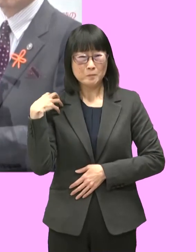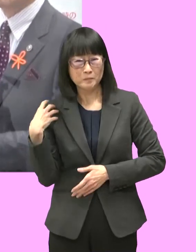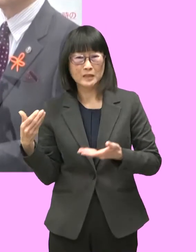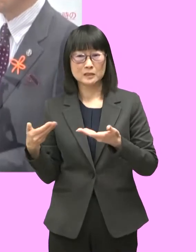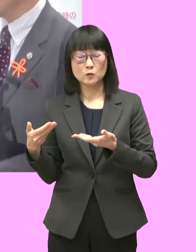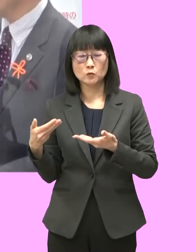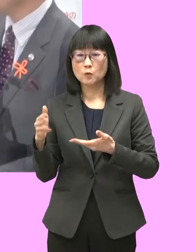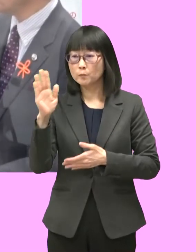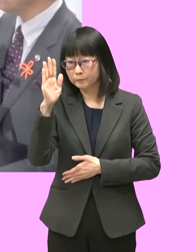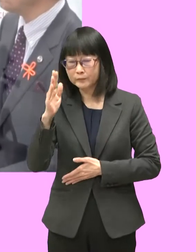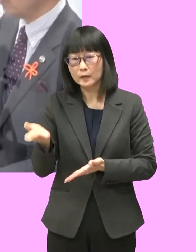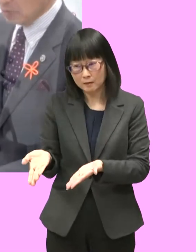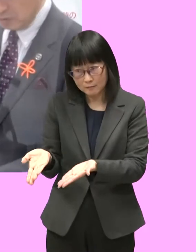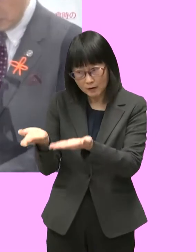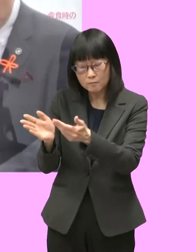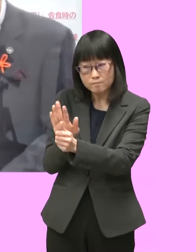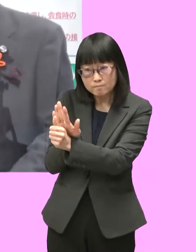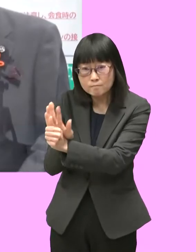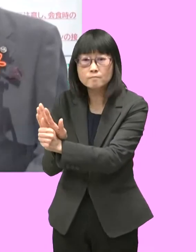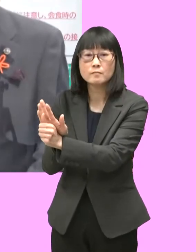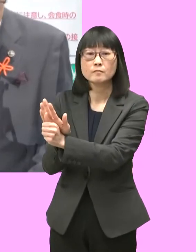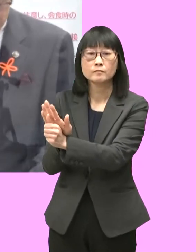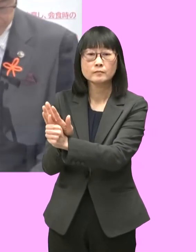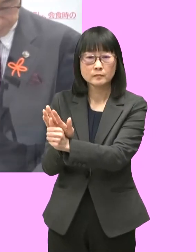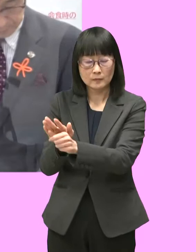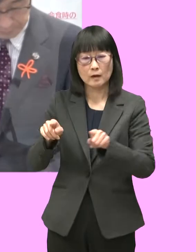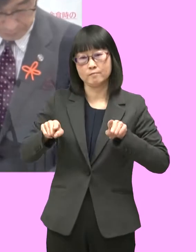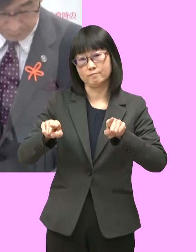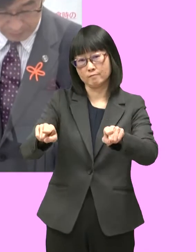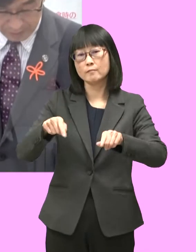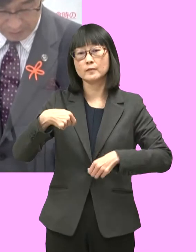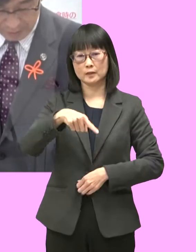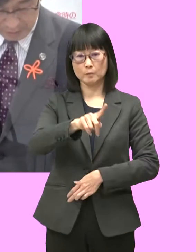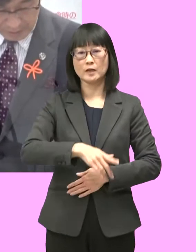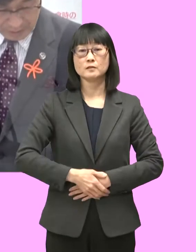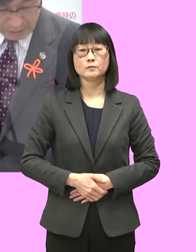感染防止をしていこうと、まあ、こういう取り組みであります。